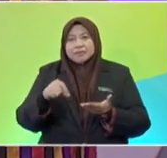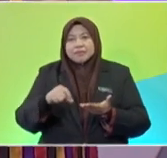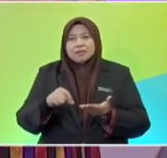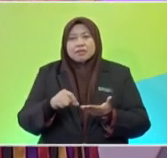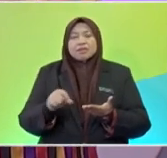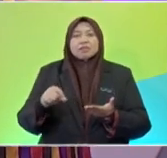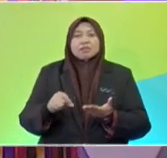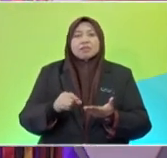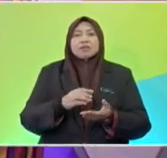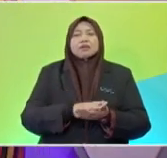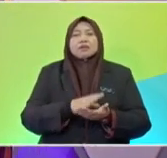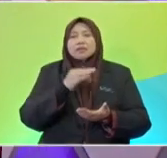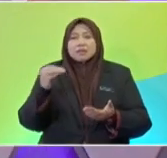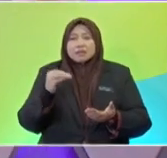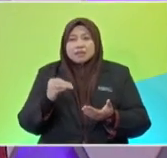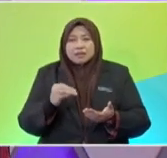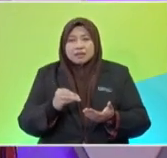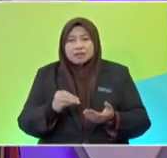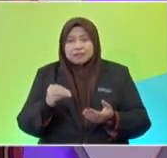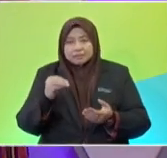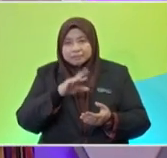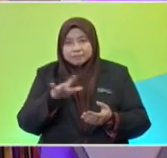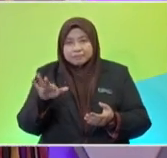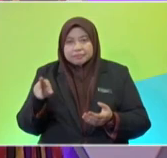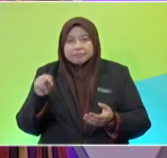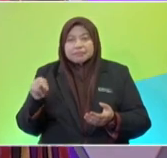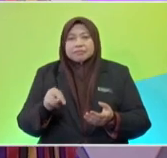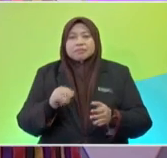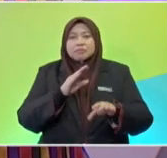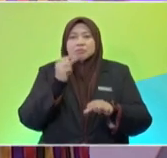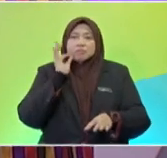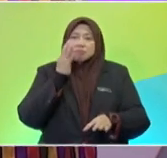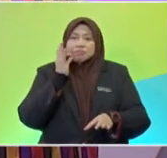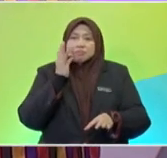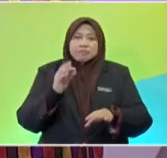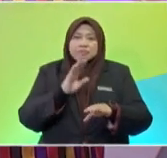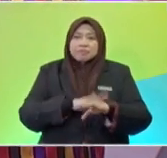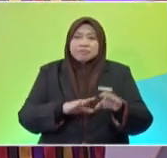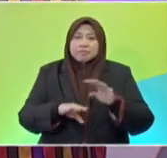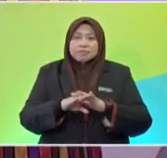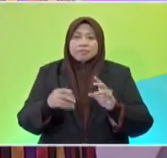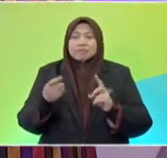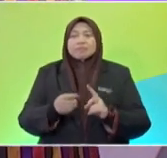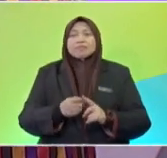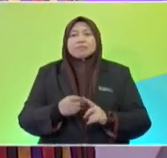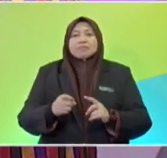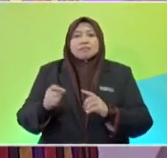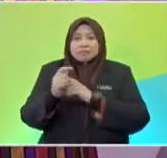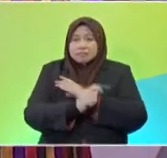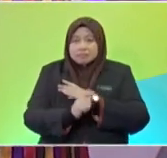tangan Darul Iman itu tajuknya hari ini buah tangan Darul Iman bagaimana kita tidak mau murnikan ataupun